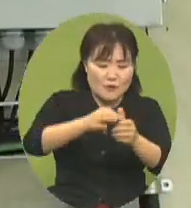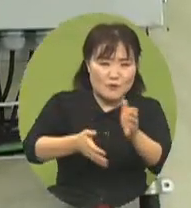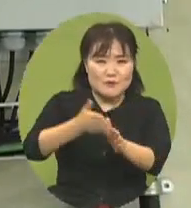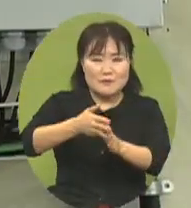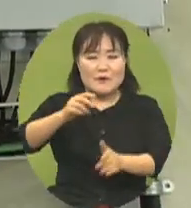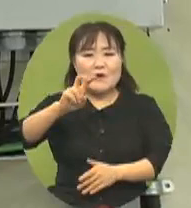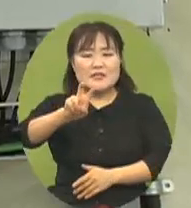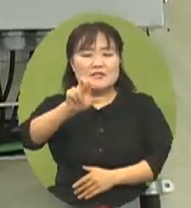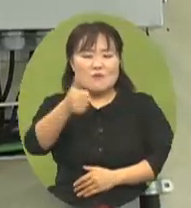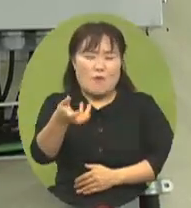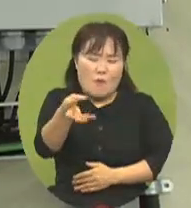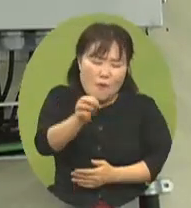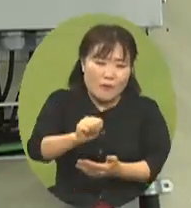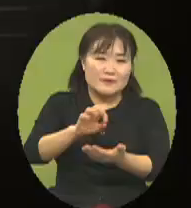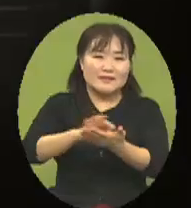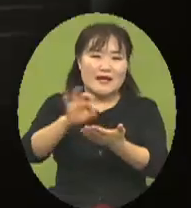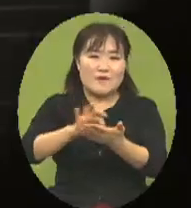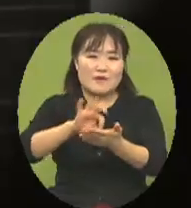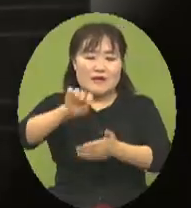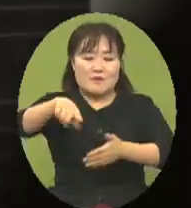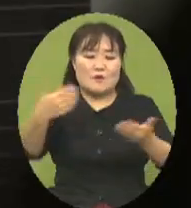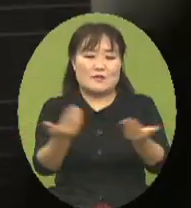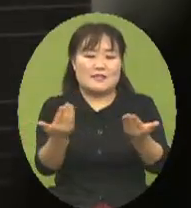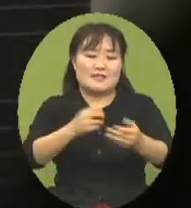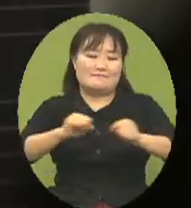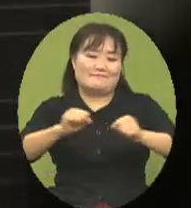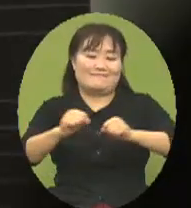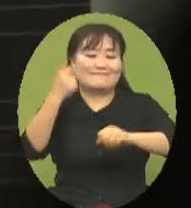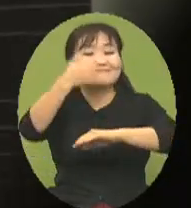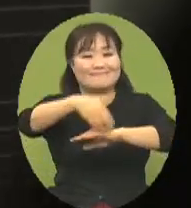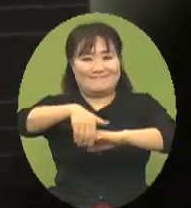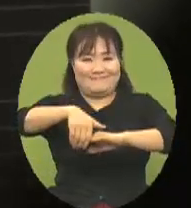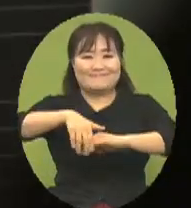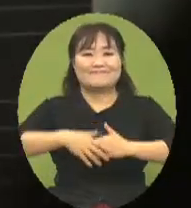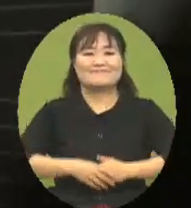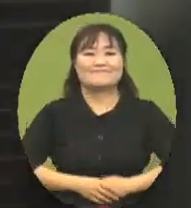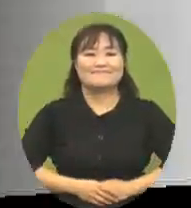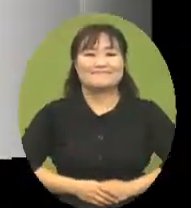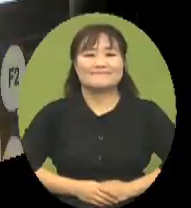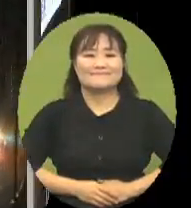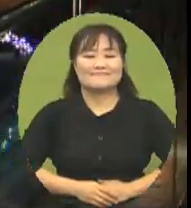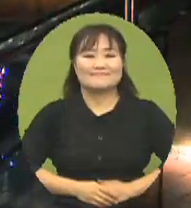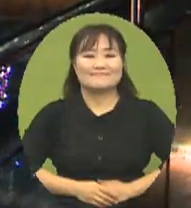총 사업비 25억 원을 투입해 이번 사업을 진행할 계획입니다.